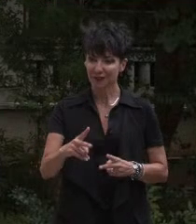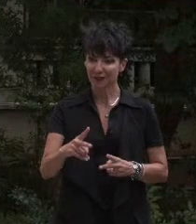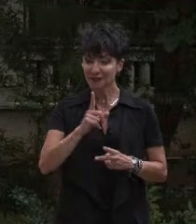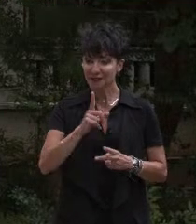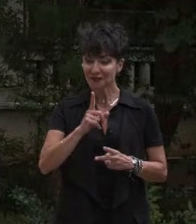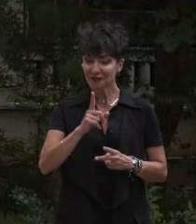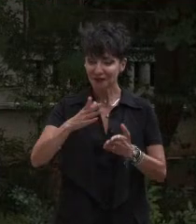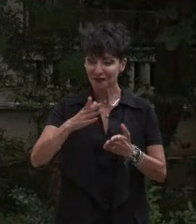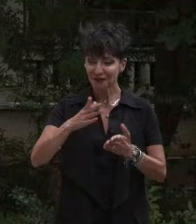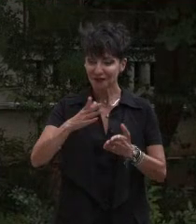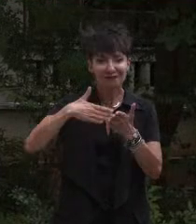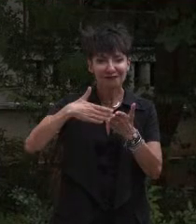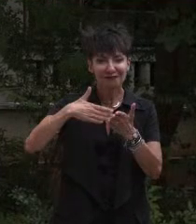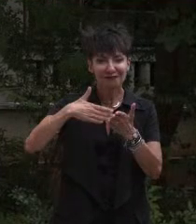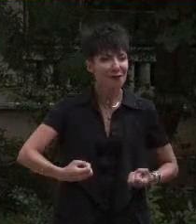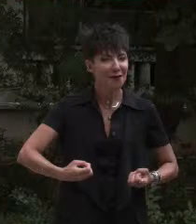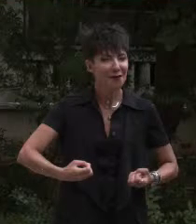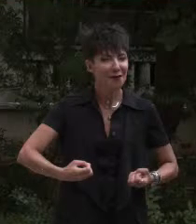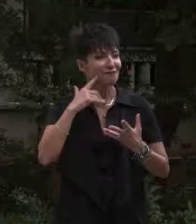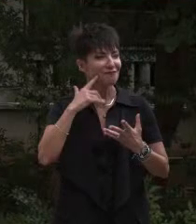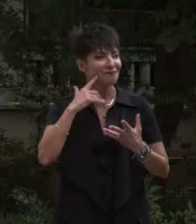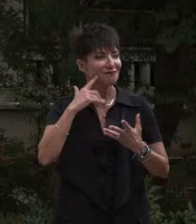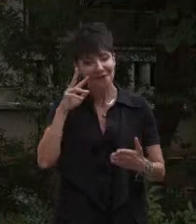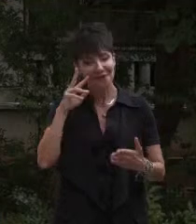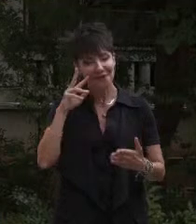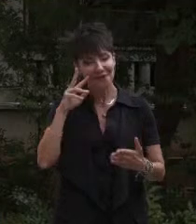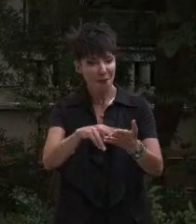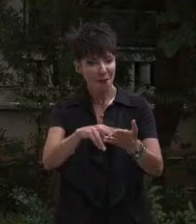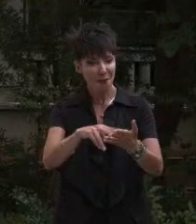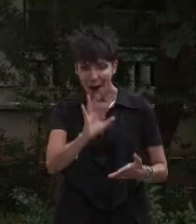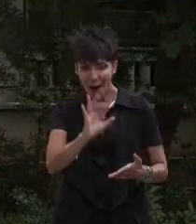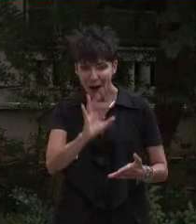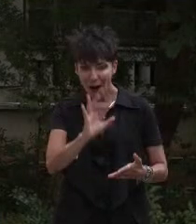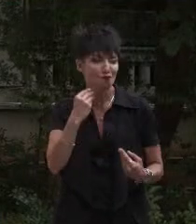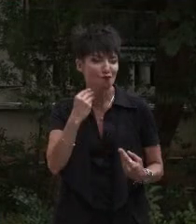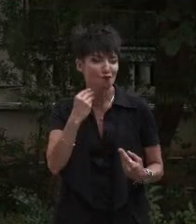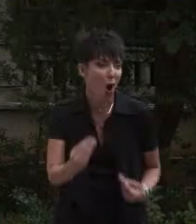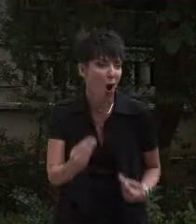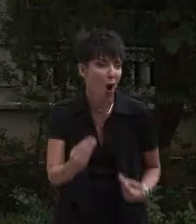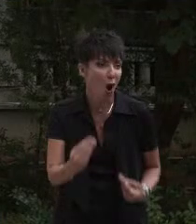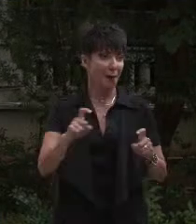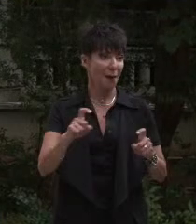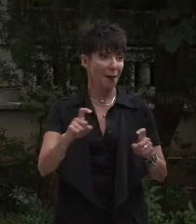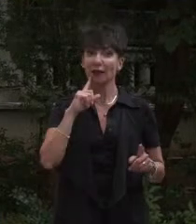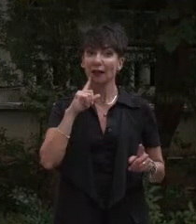σας διακρίναμε τόσα όμορφα πράγματα. Βέβαια είδαμε και την